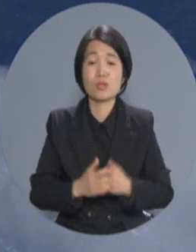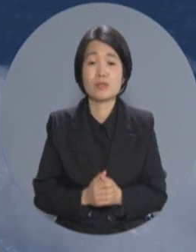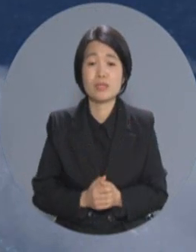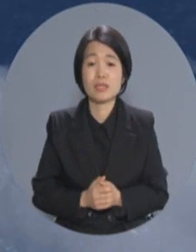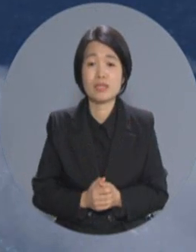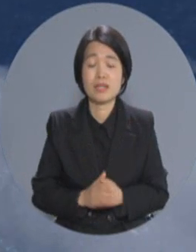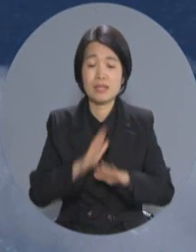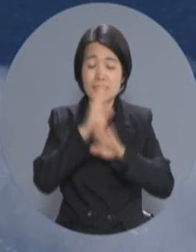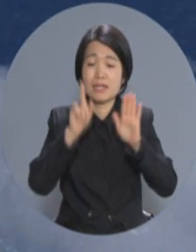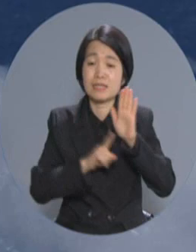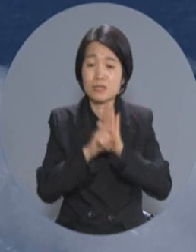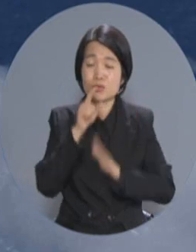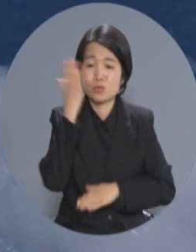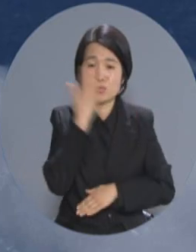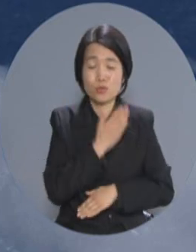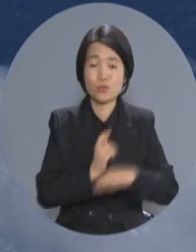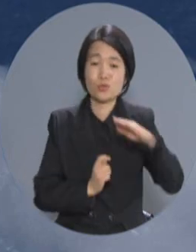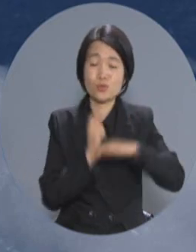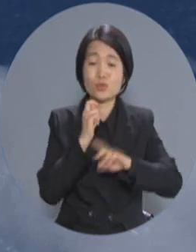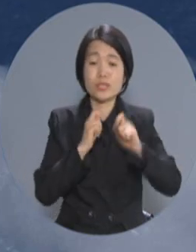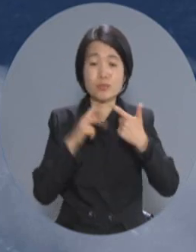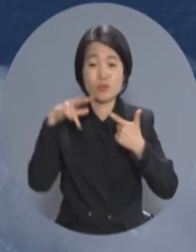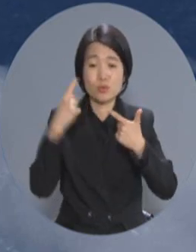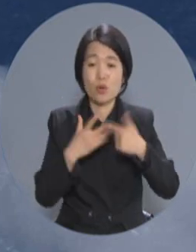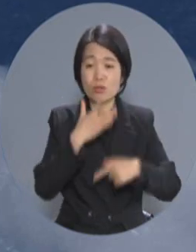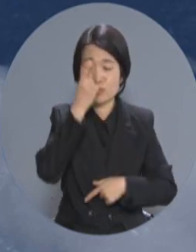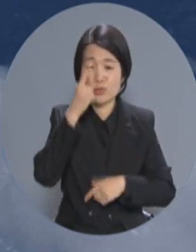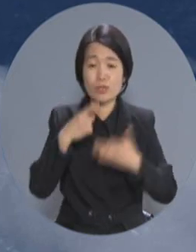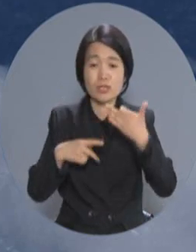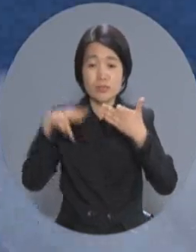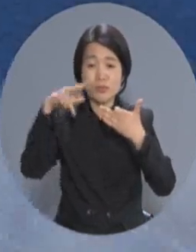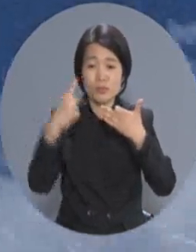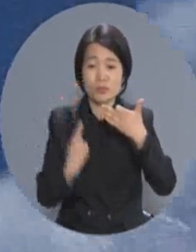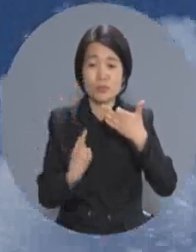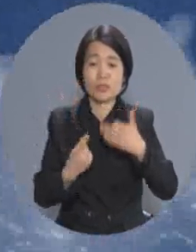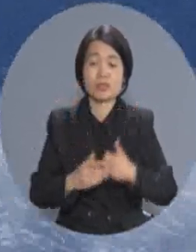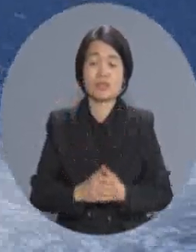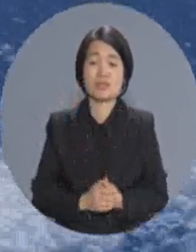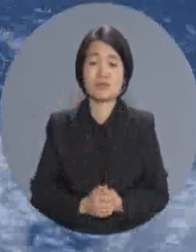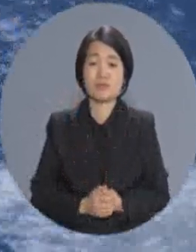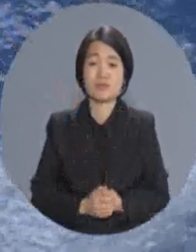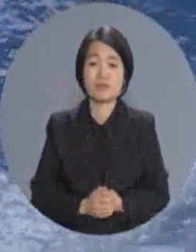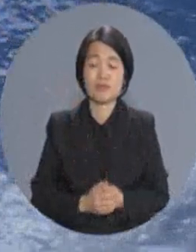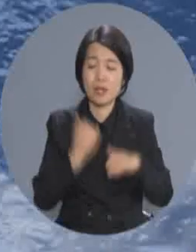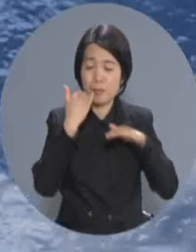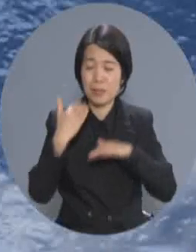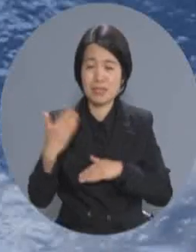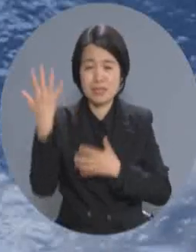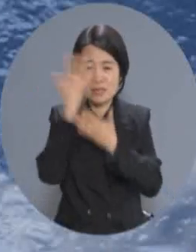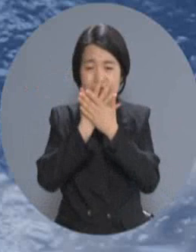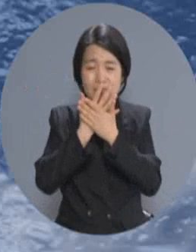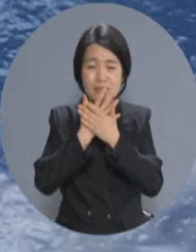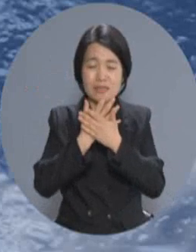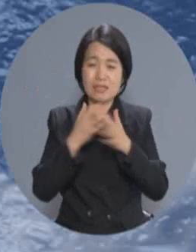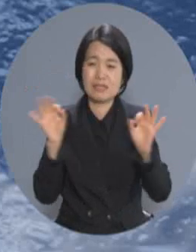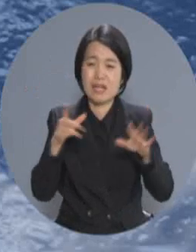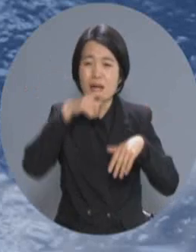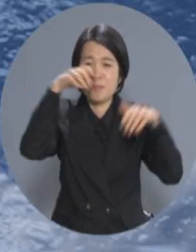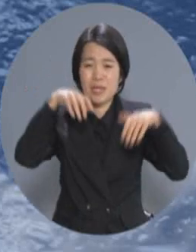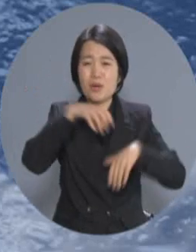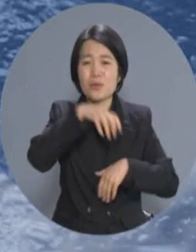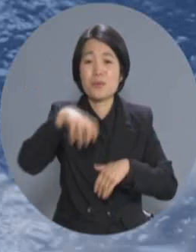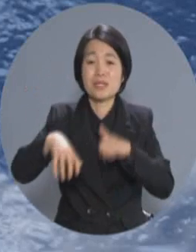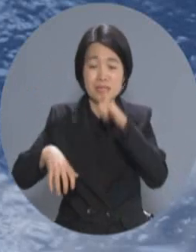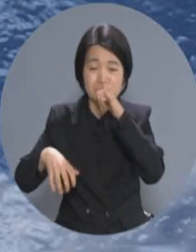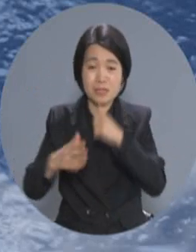한낮 기온은 여수와 고흥의 16도 순천 19도로 예상됩니다 해상에는 흐리고 한때 비가 오는 곳도